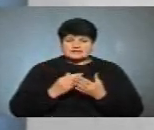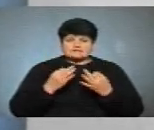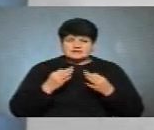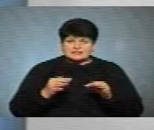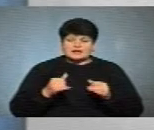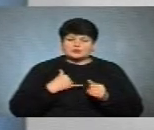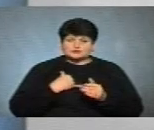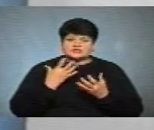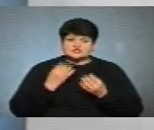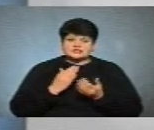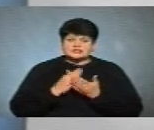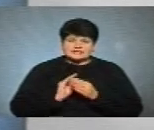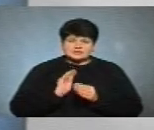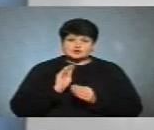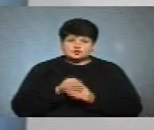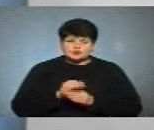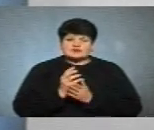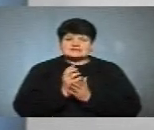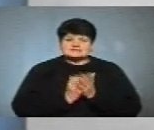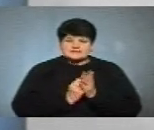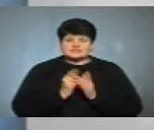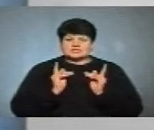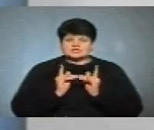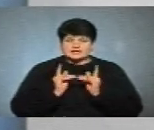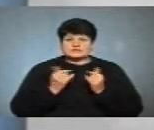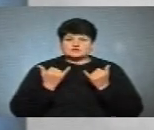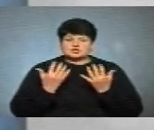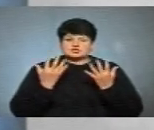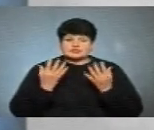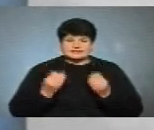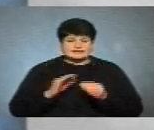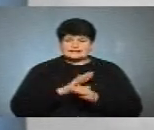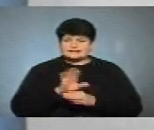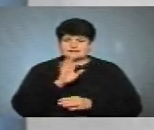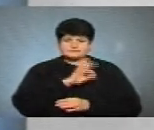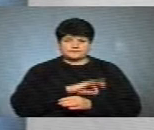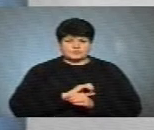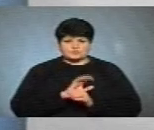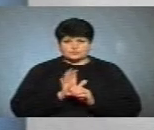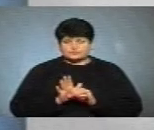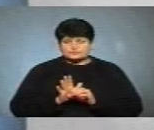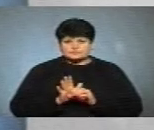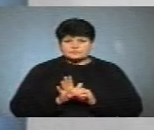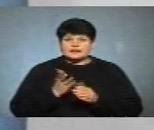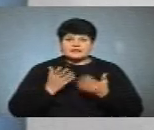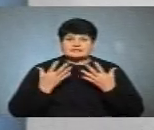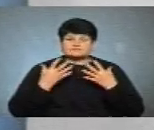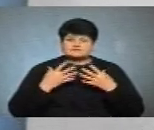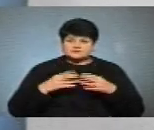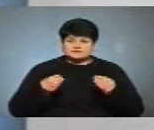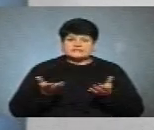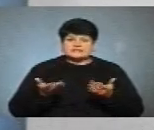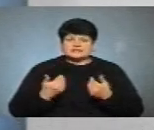є ще додаткові резервні ліжка, які на сьогоднішній день не задіяні в ковіді, але вже на які